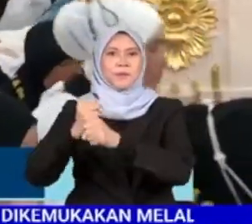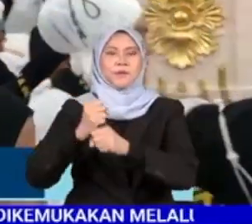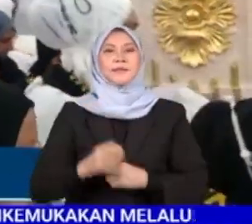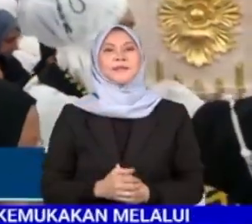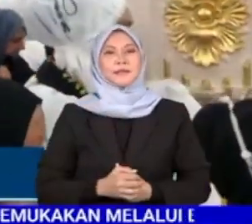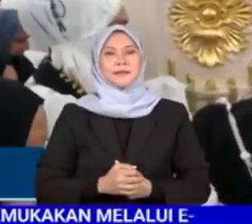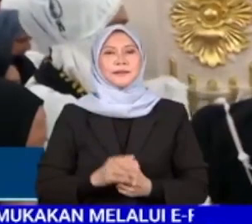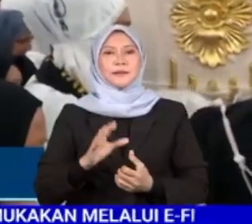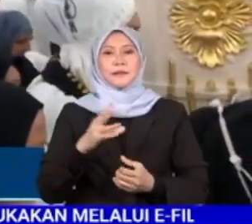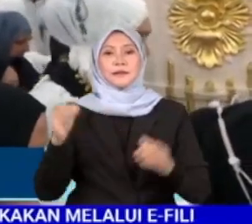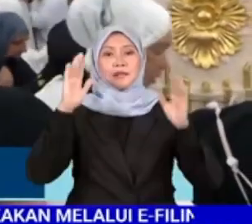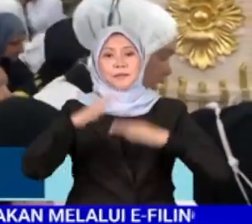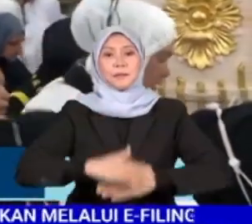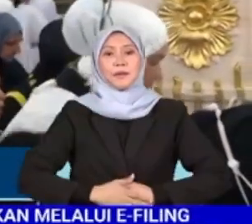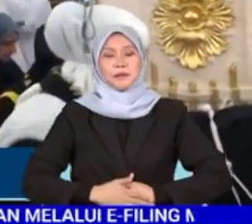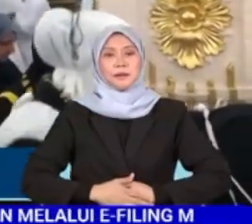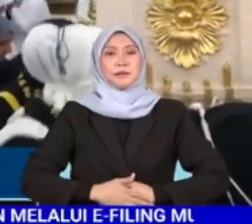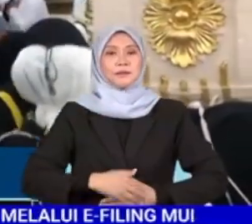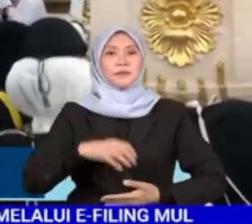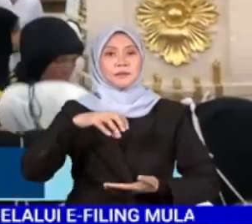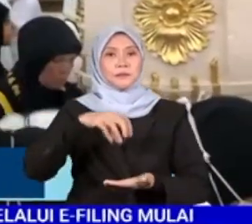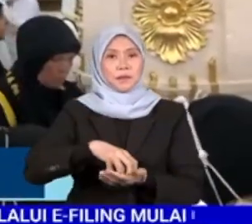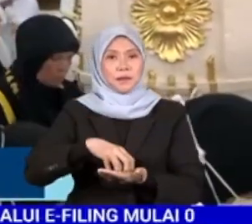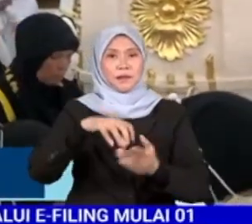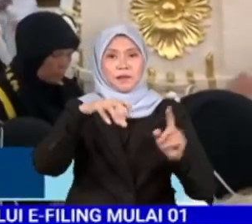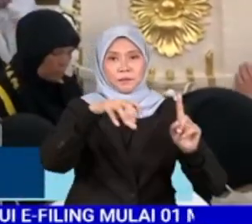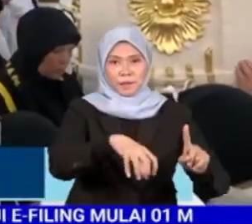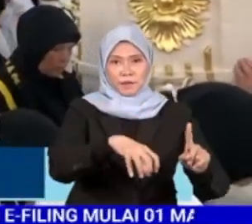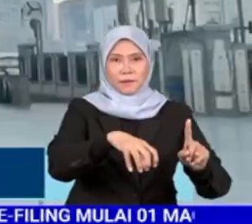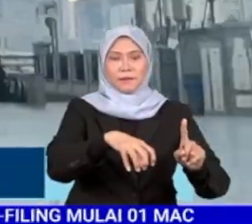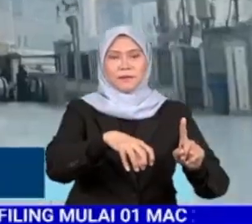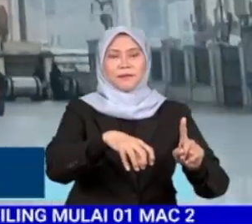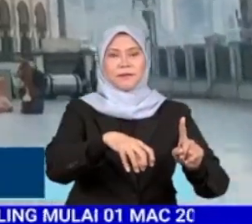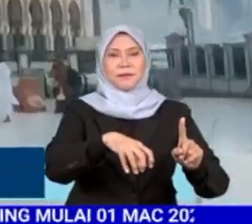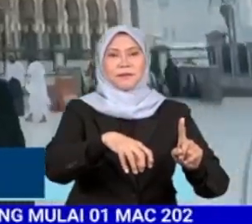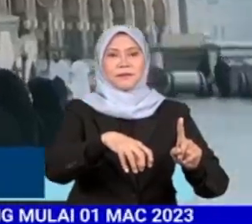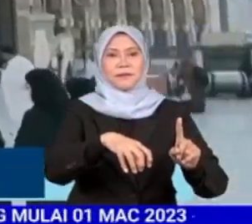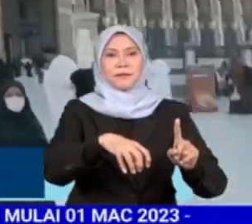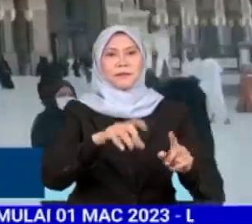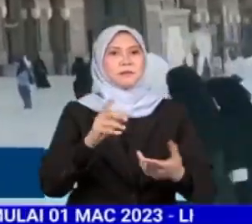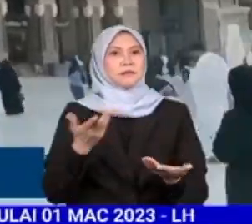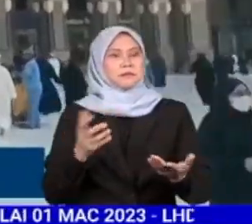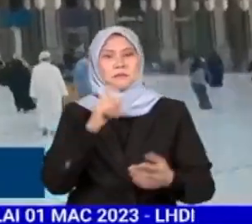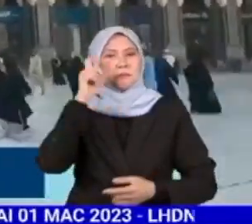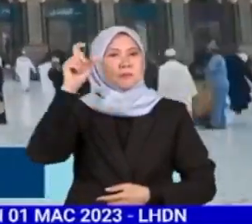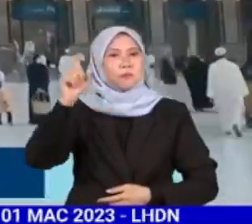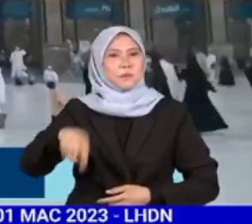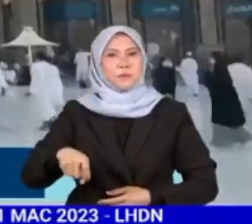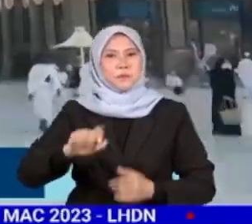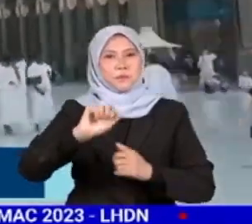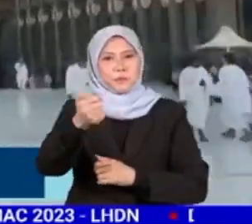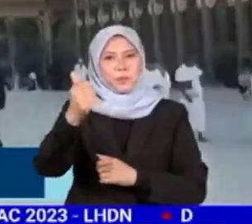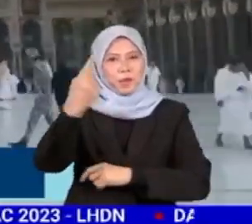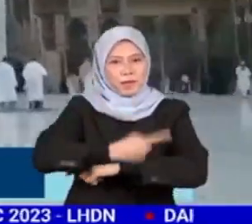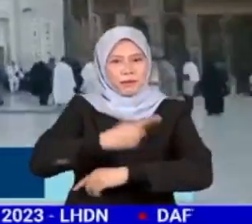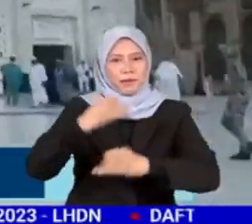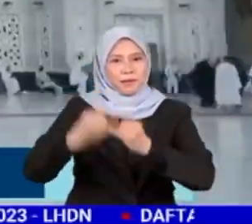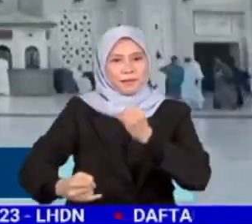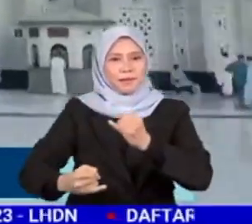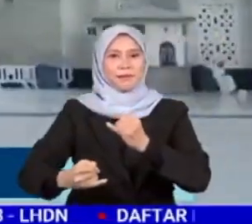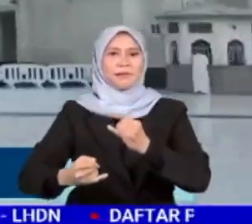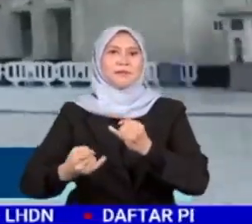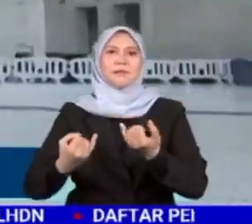Permit untuk tunai solat di Masjidil Haram di Mekah dan Masjid Nabawi di Madinah tidak diperlukan pada 10 hari terakhir